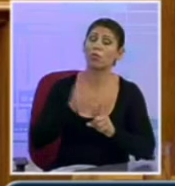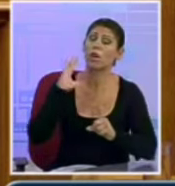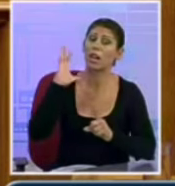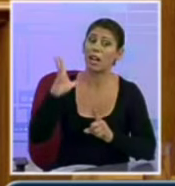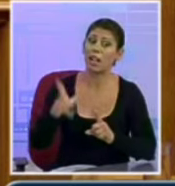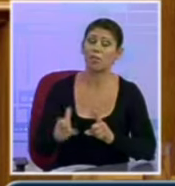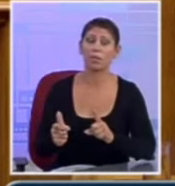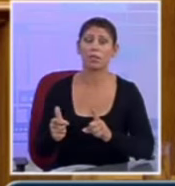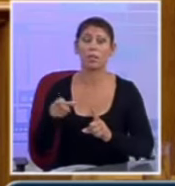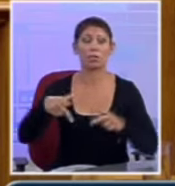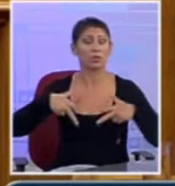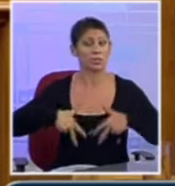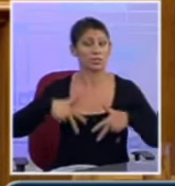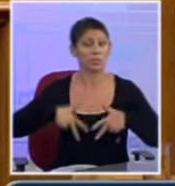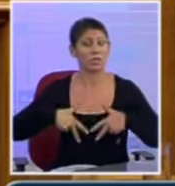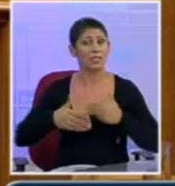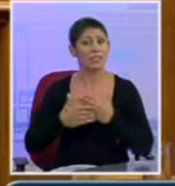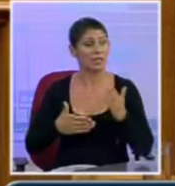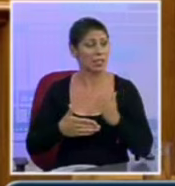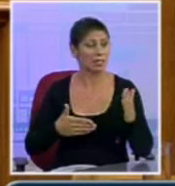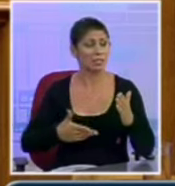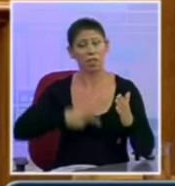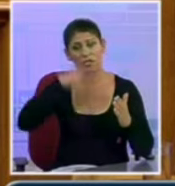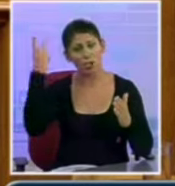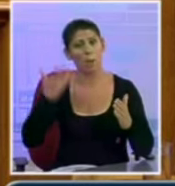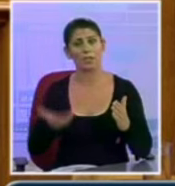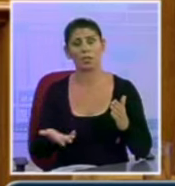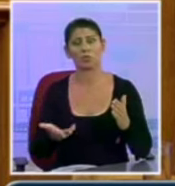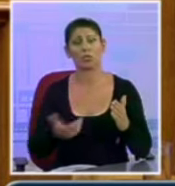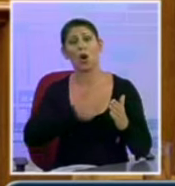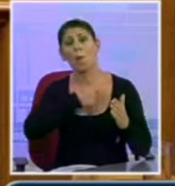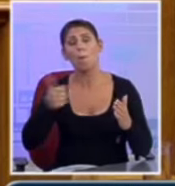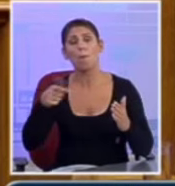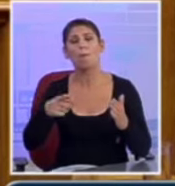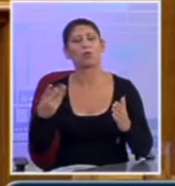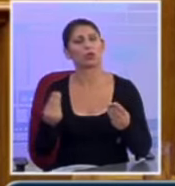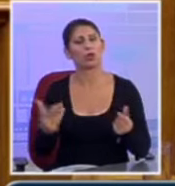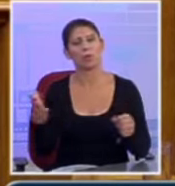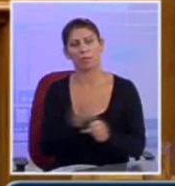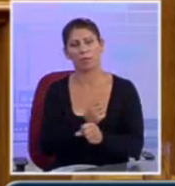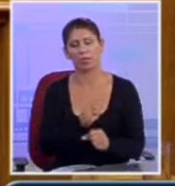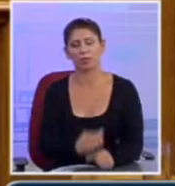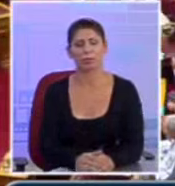καθημερινά από την κυβέρνηση της αριστεράς τα δικαιώματά τους. Μόνο έτσι θα πετύχουμε.